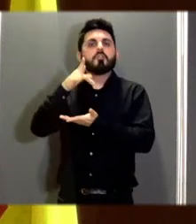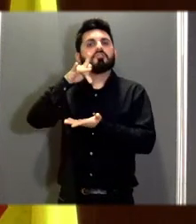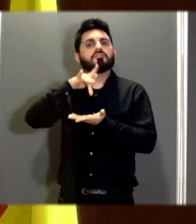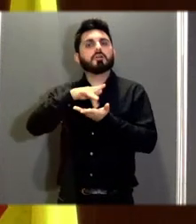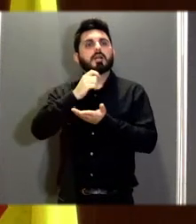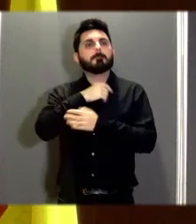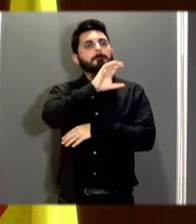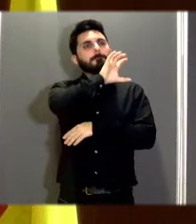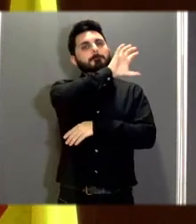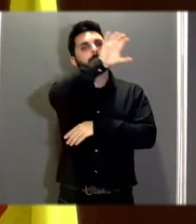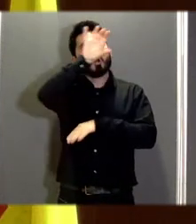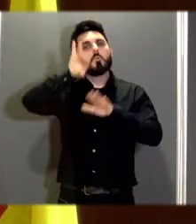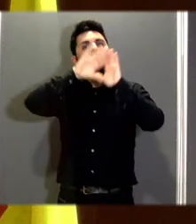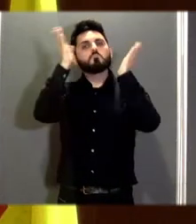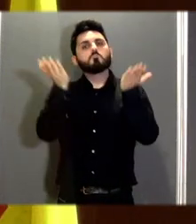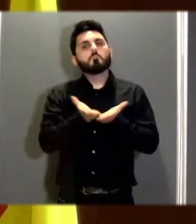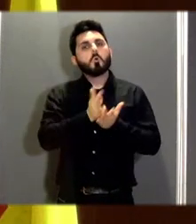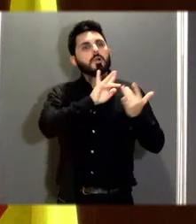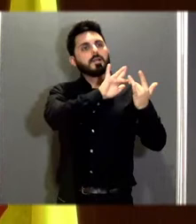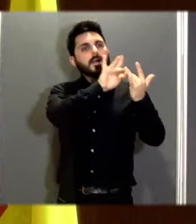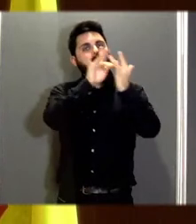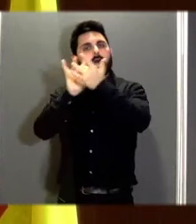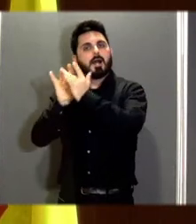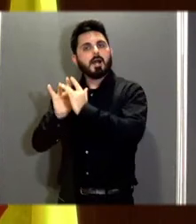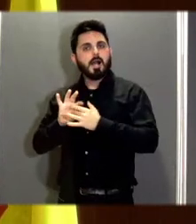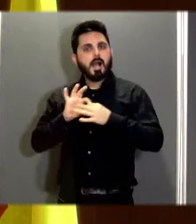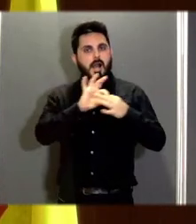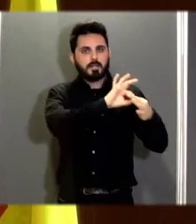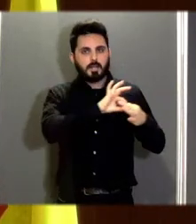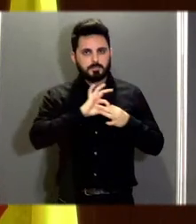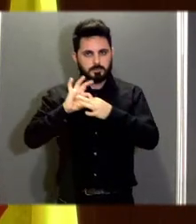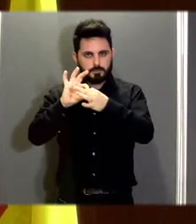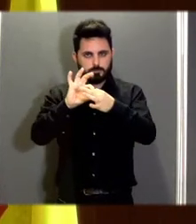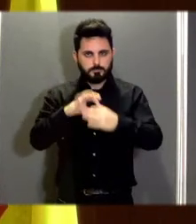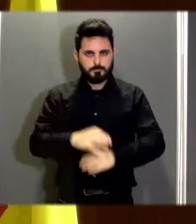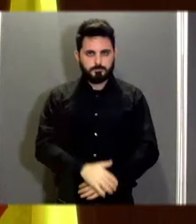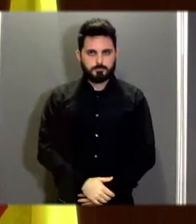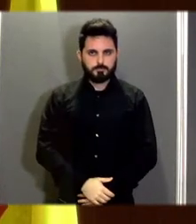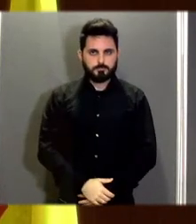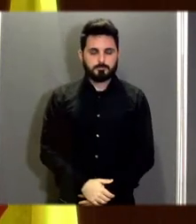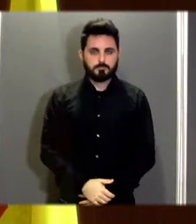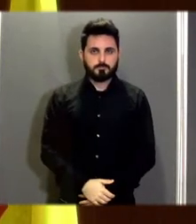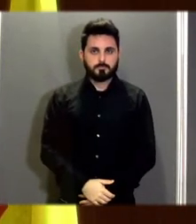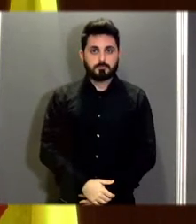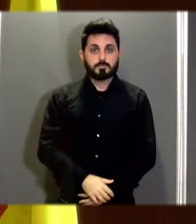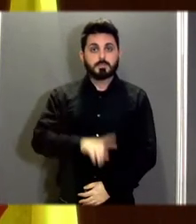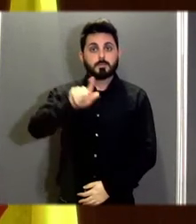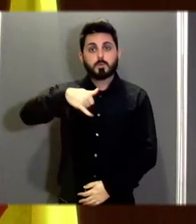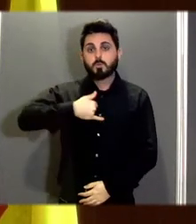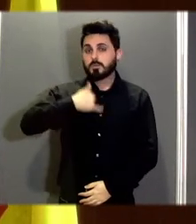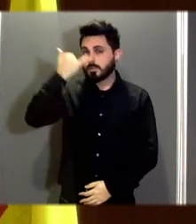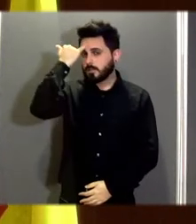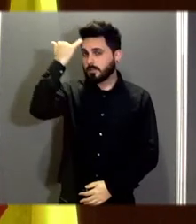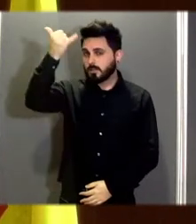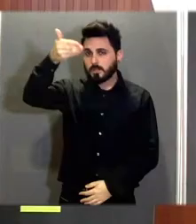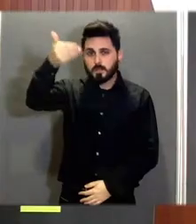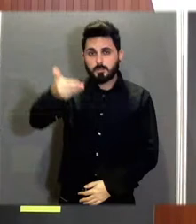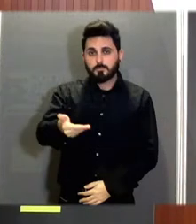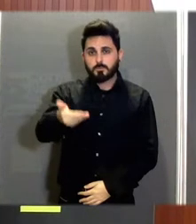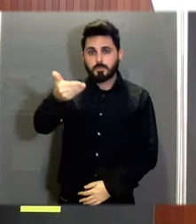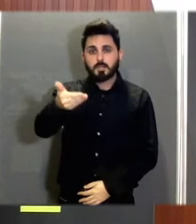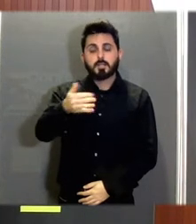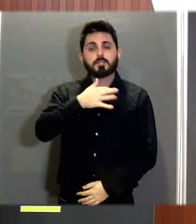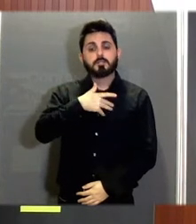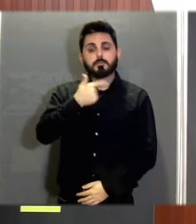a nivell mundial. I una altra idea clau en aquest sentit de